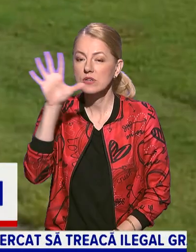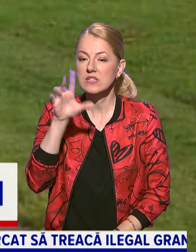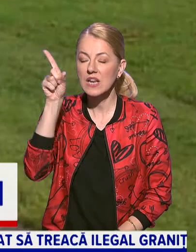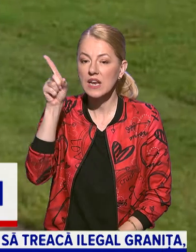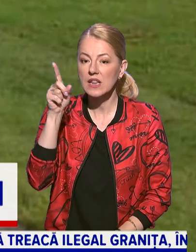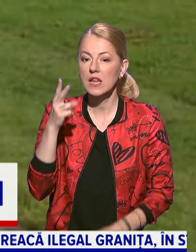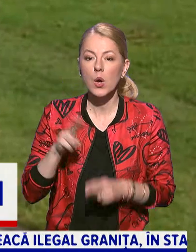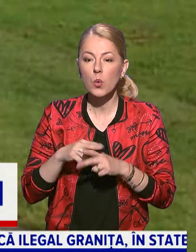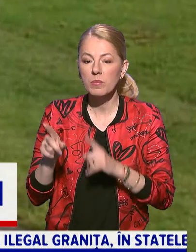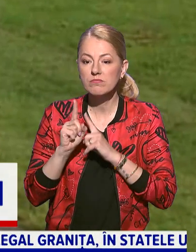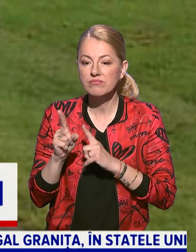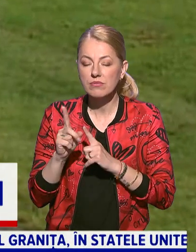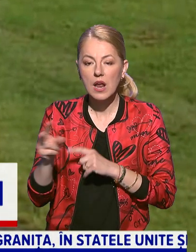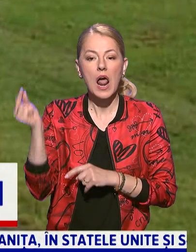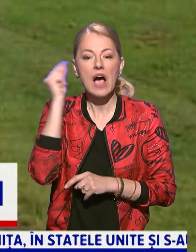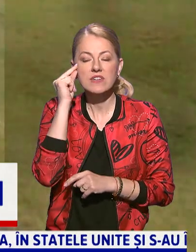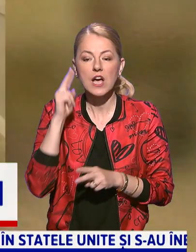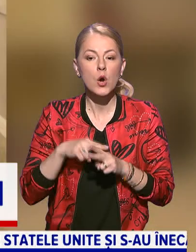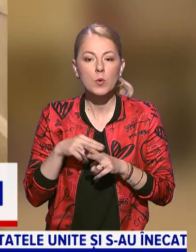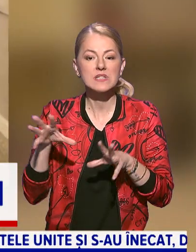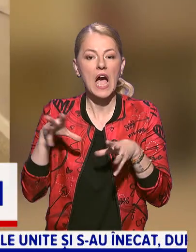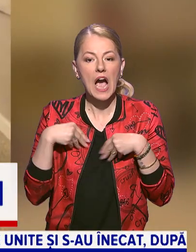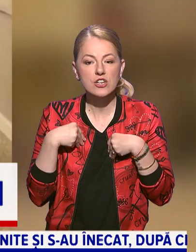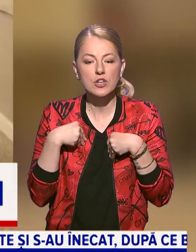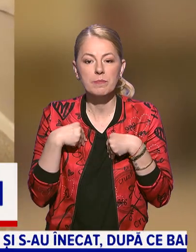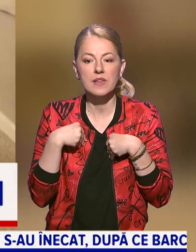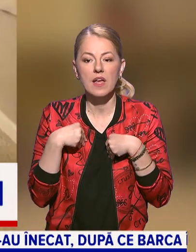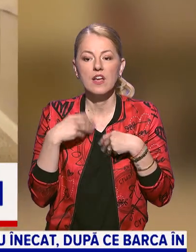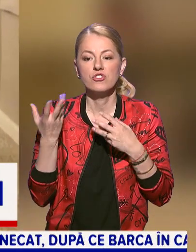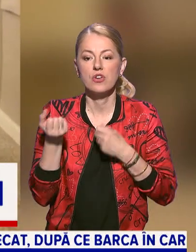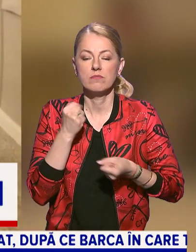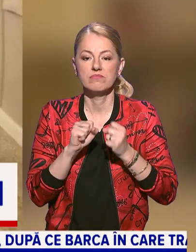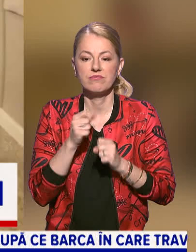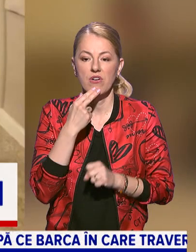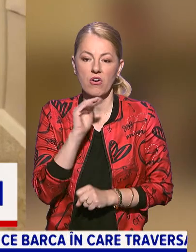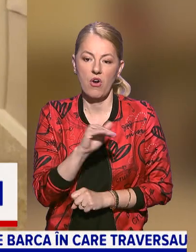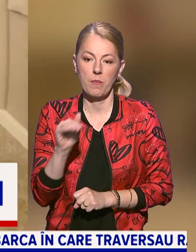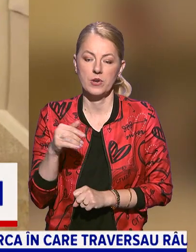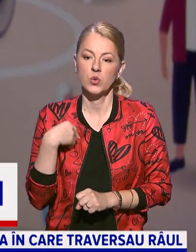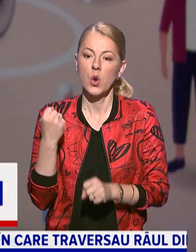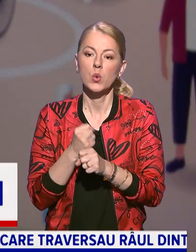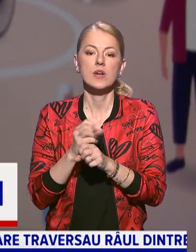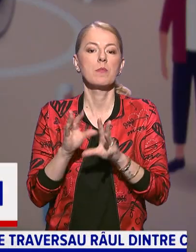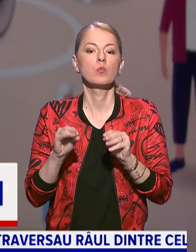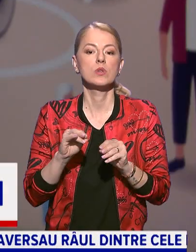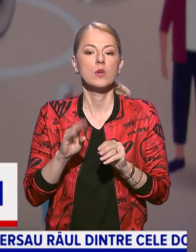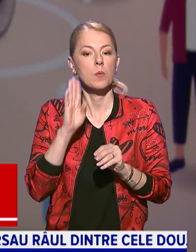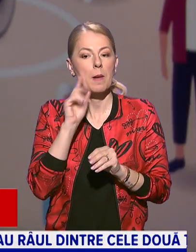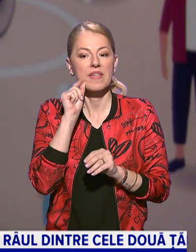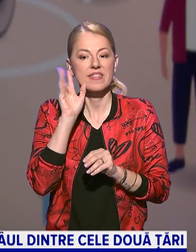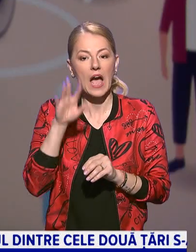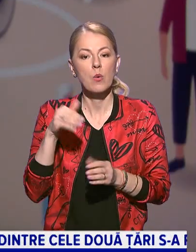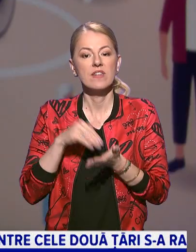terapie, Cornel Gogan a învățat inclusiv cum să accepte afecțiunea propriului copil. Vrem să lucrăm foarte mult și cu părinții. Au nevoie de o